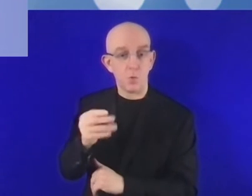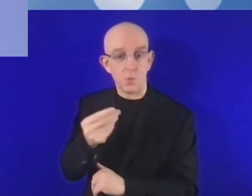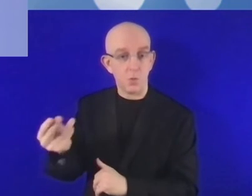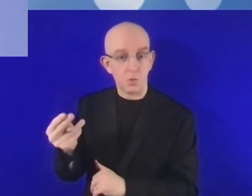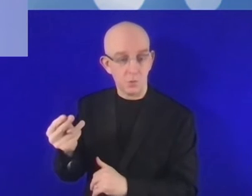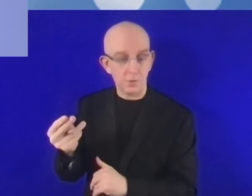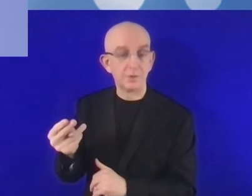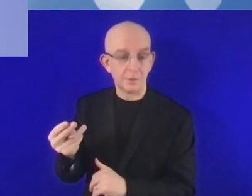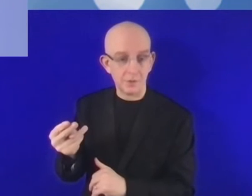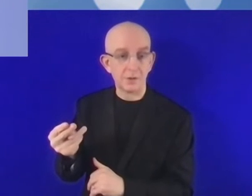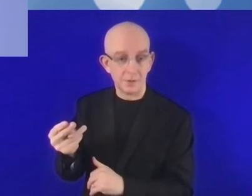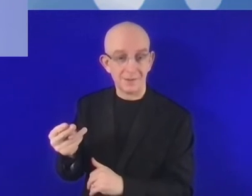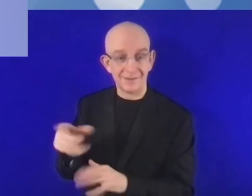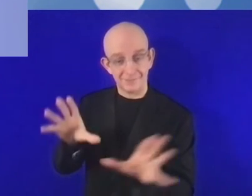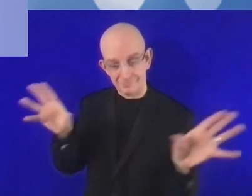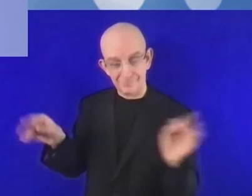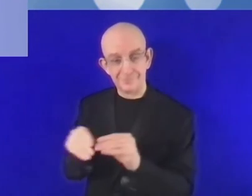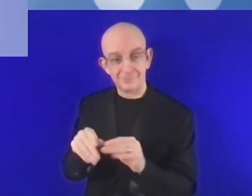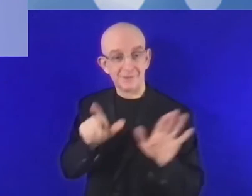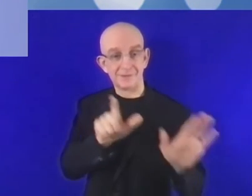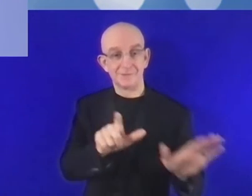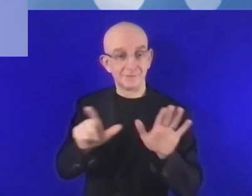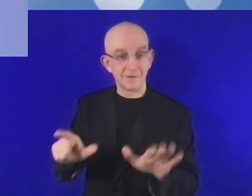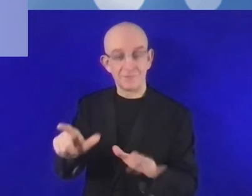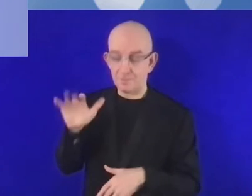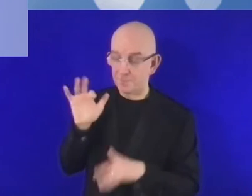около 31 миллиард евро